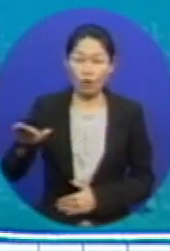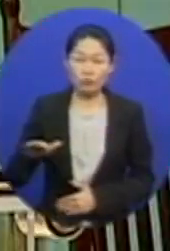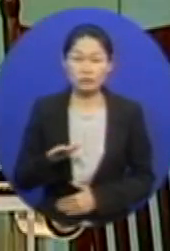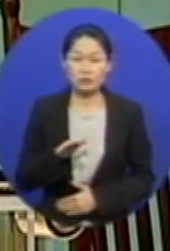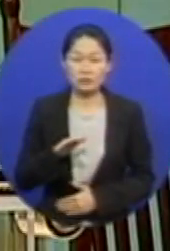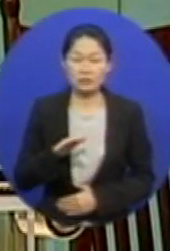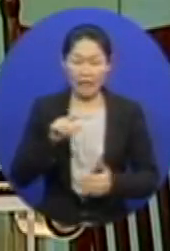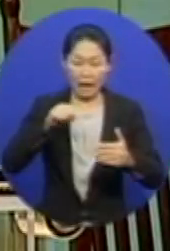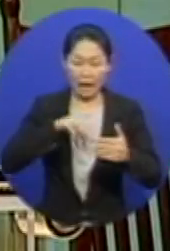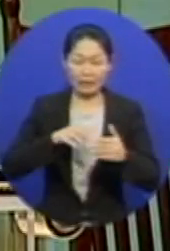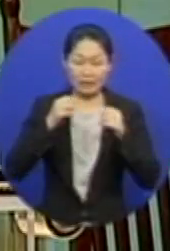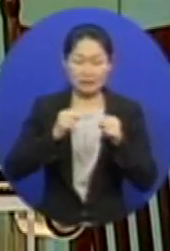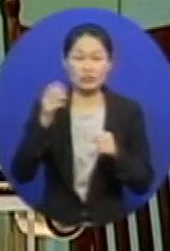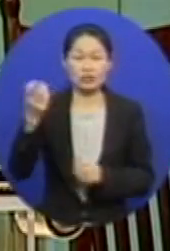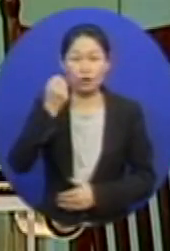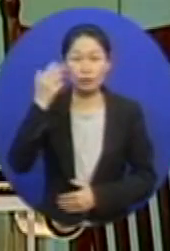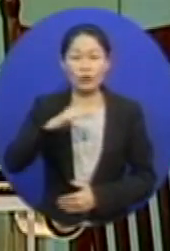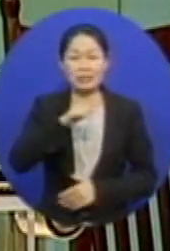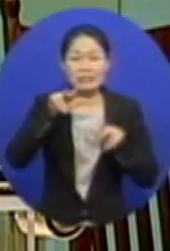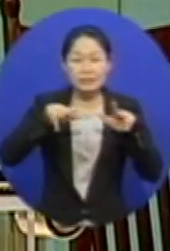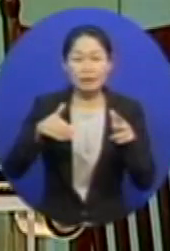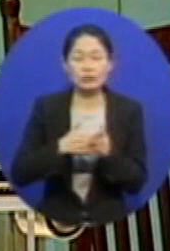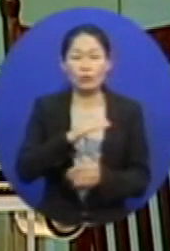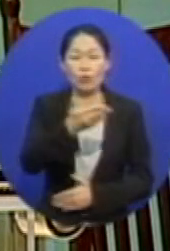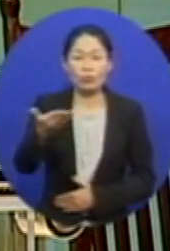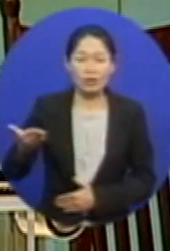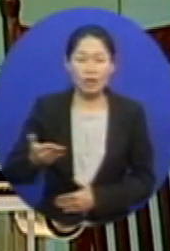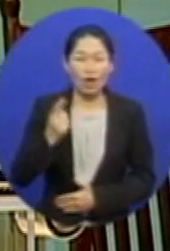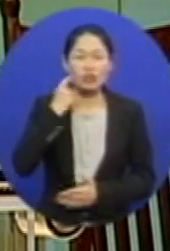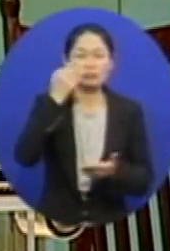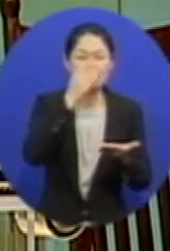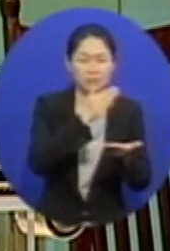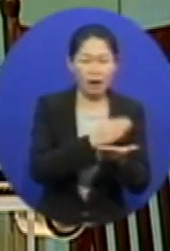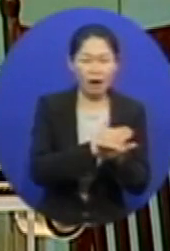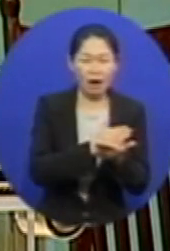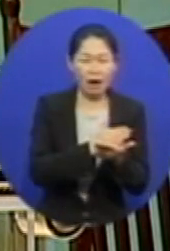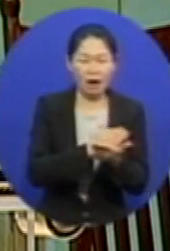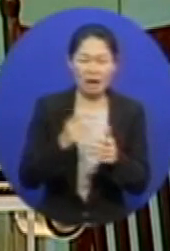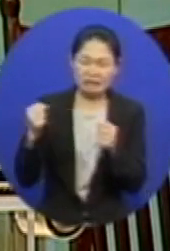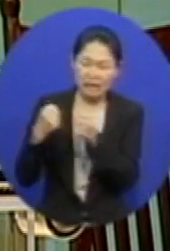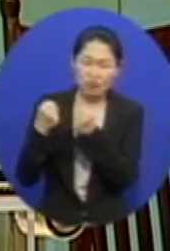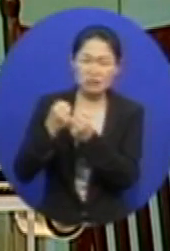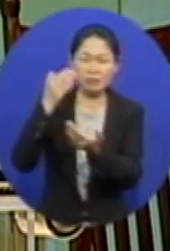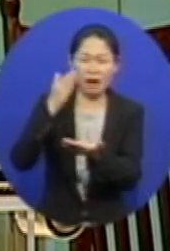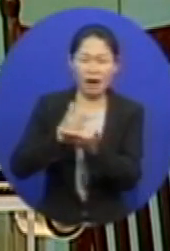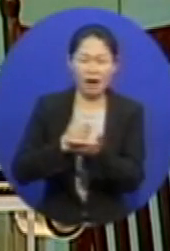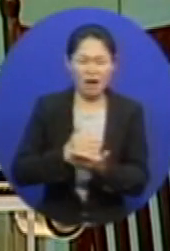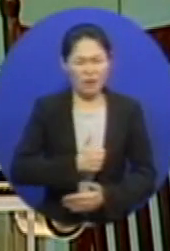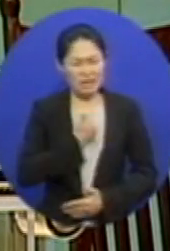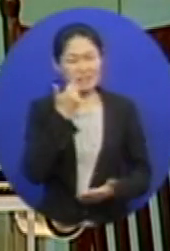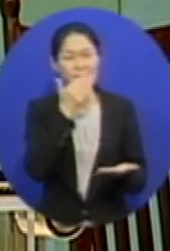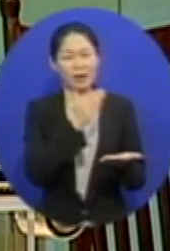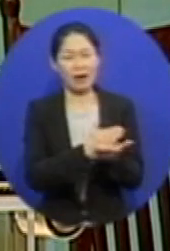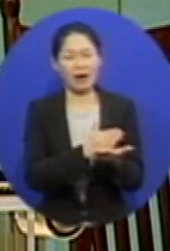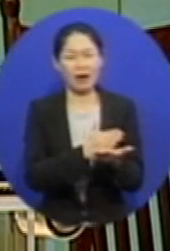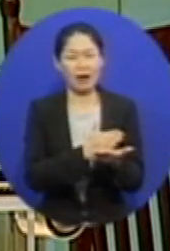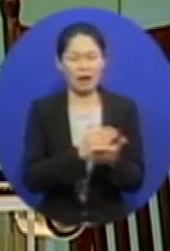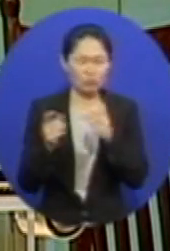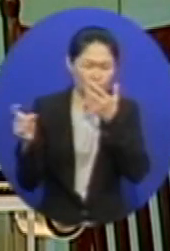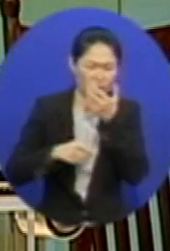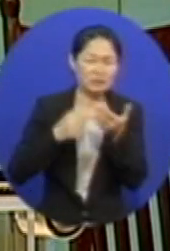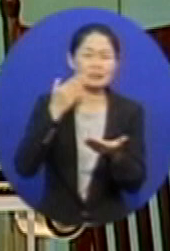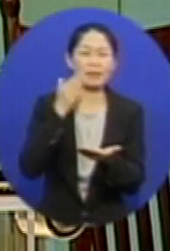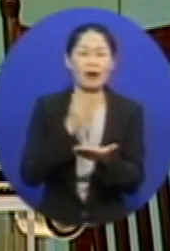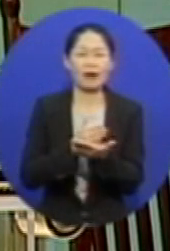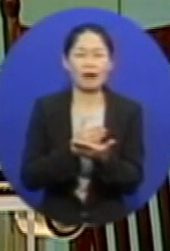계신 성령께서 그 동안 여러분에게 거짓말하지마 싸우지마 화내지마 도적질